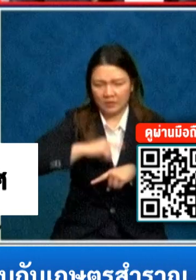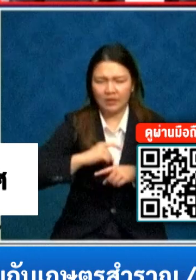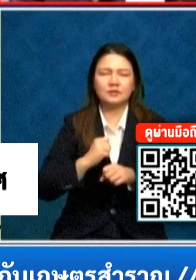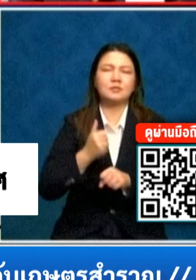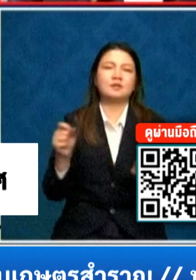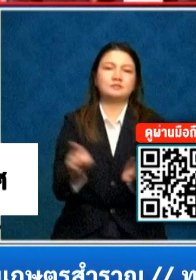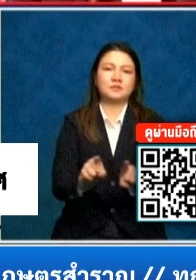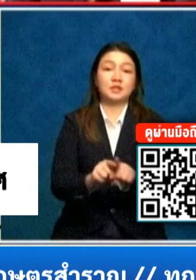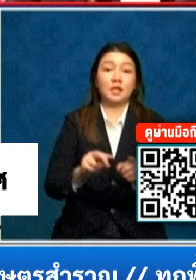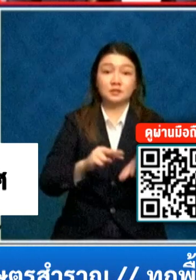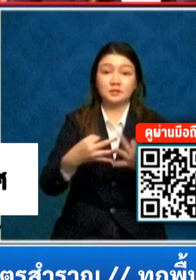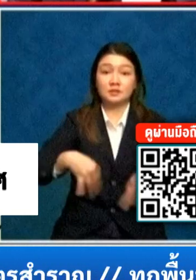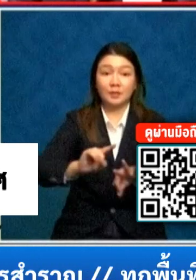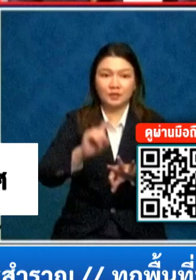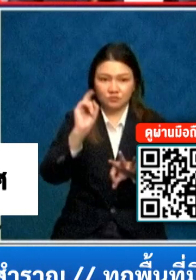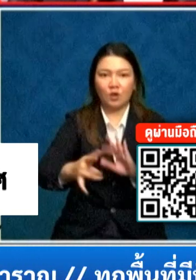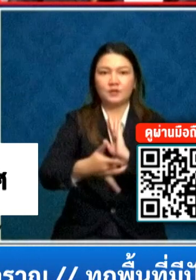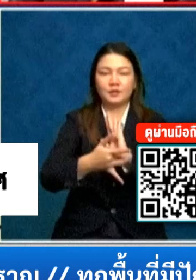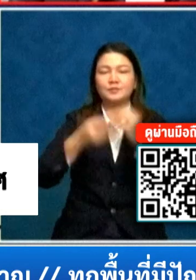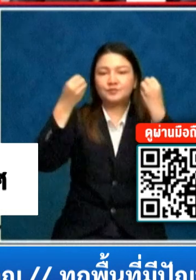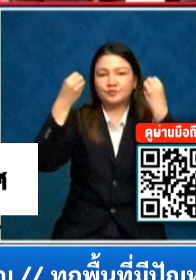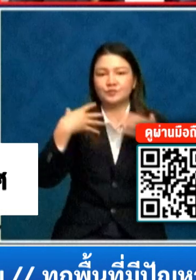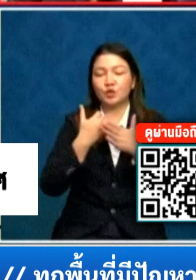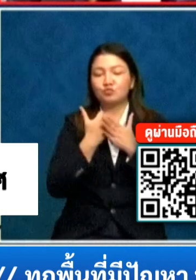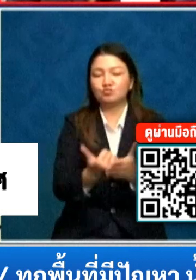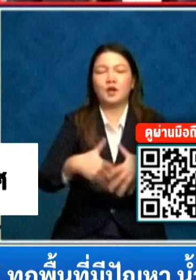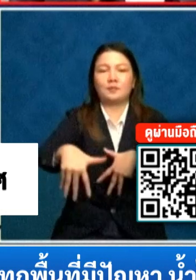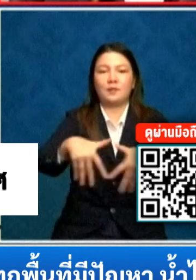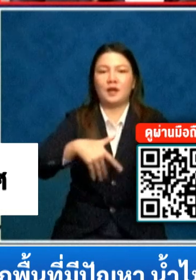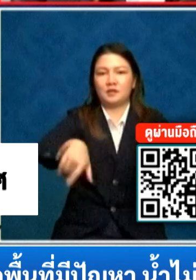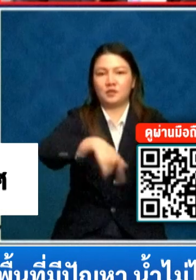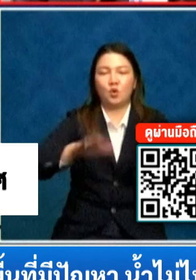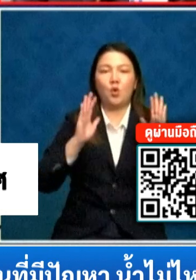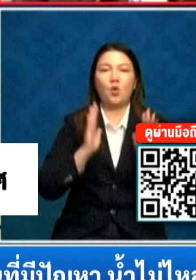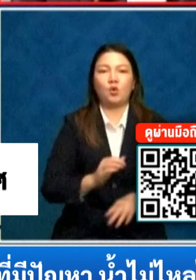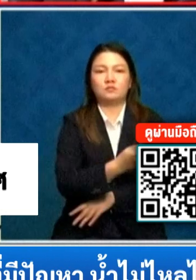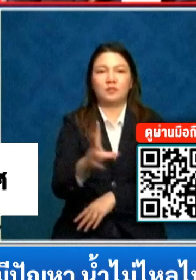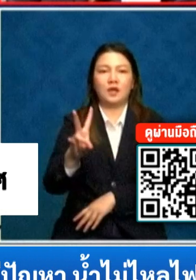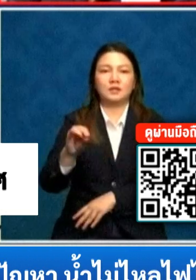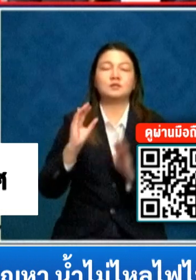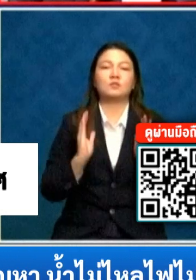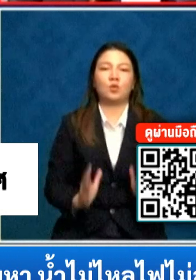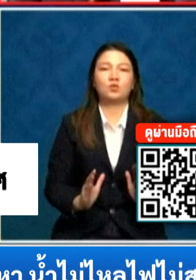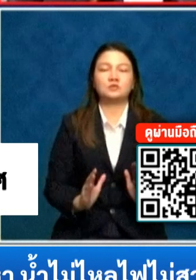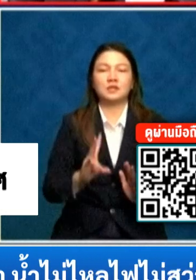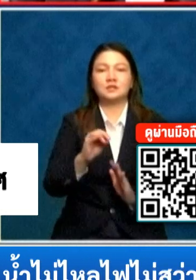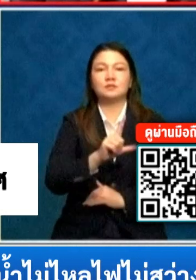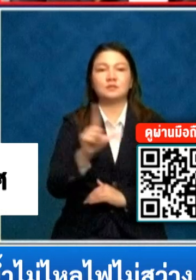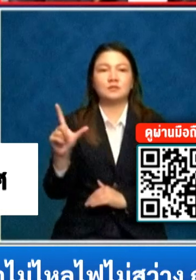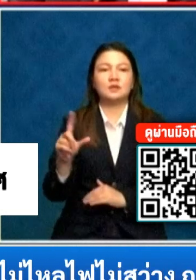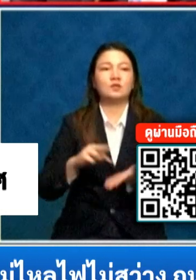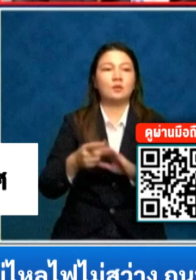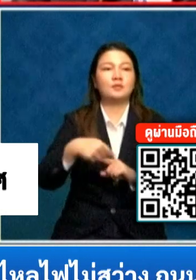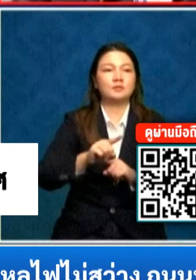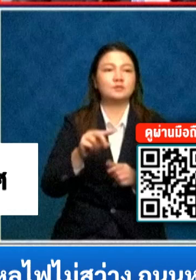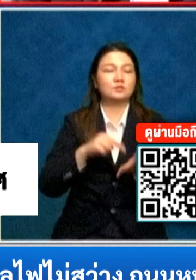มีDigital Identity Wallet สำหรับประชาชนทั้ง70คนรวมทั้งจะต้องทำในเรื่องของ Digital